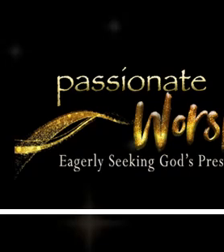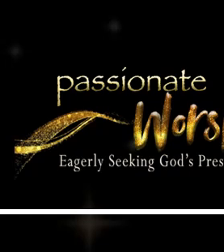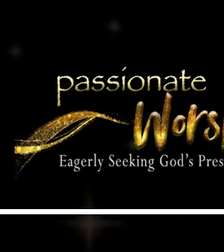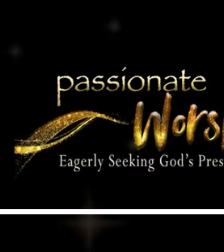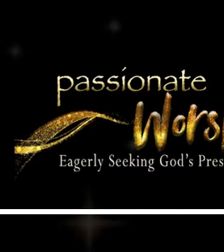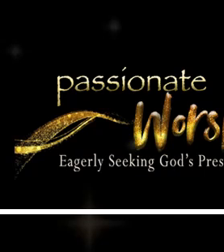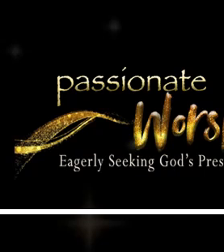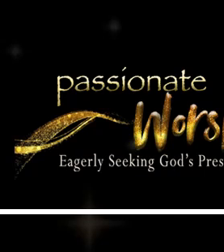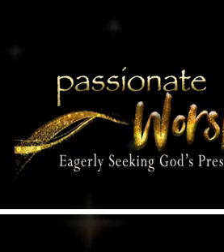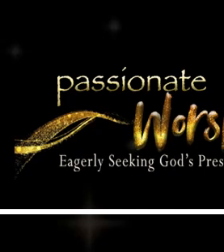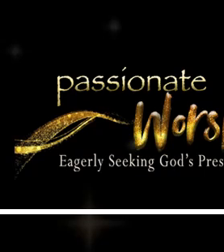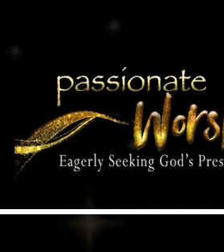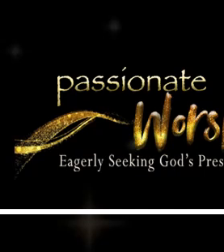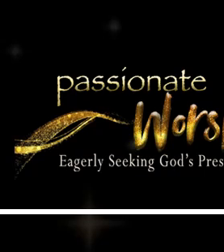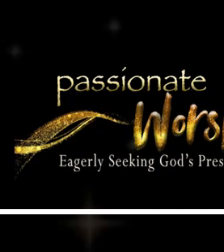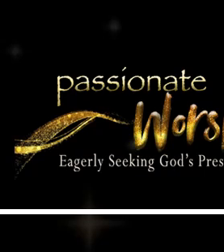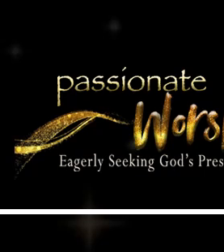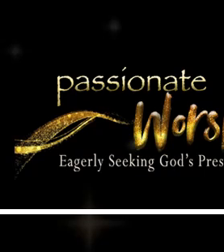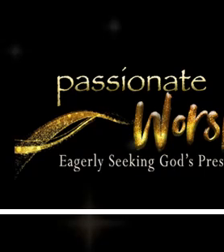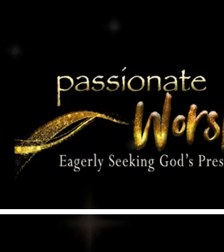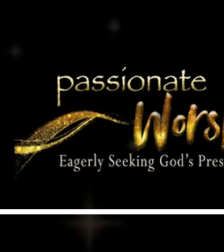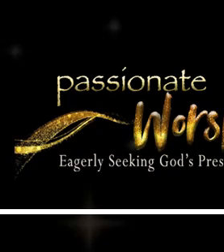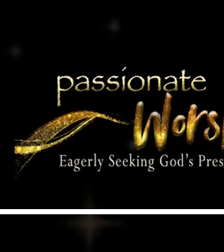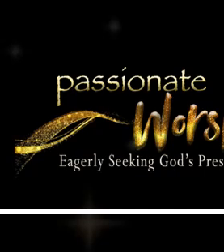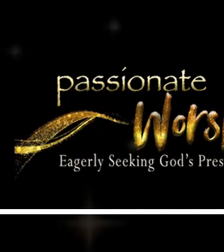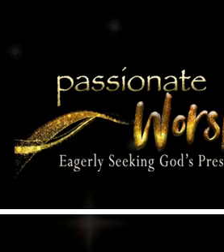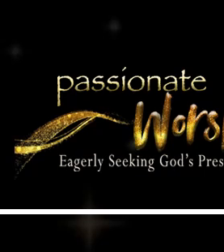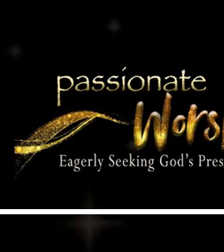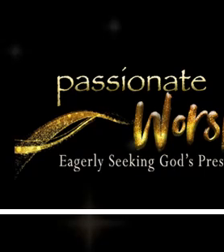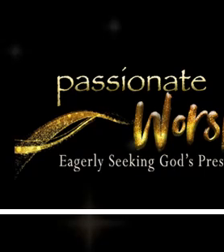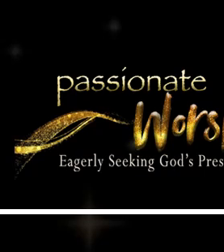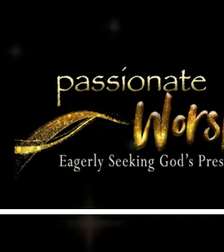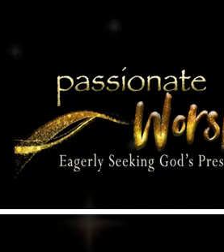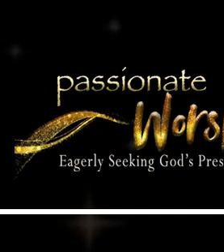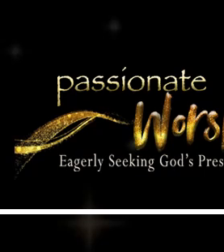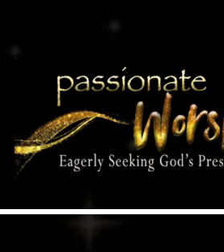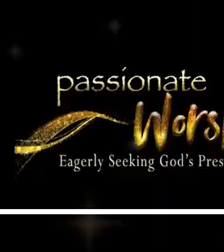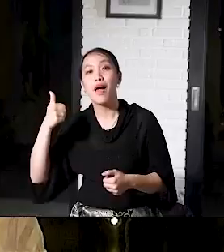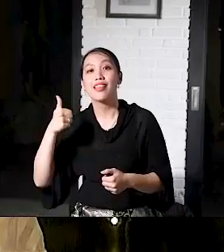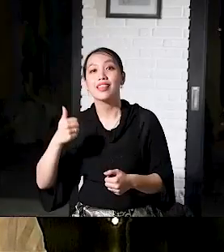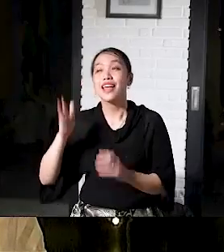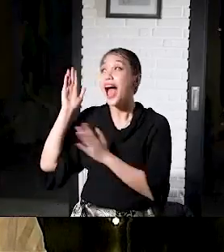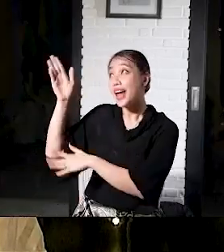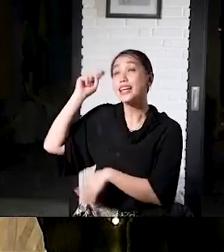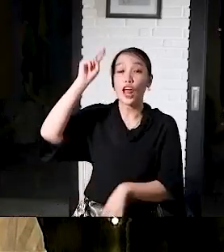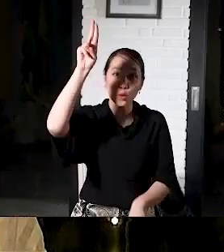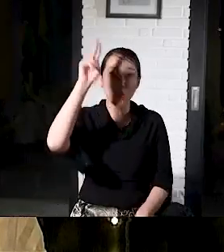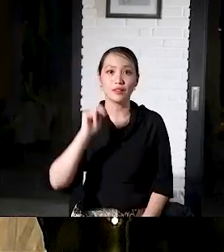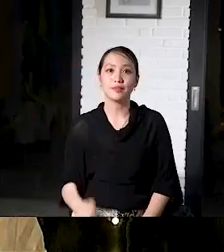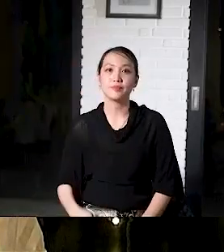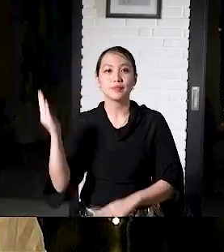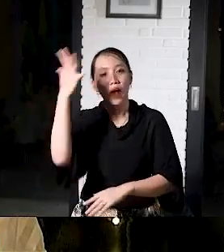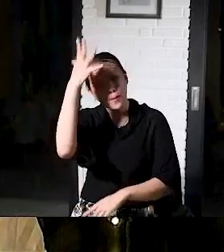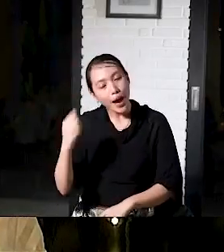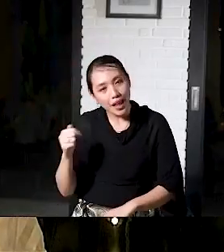kita menikmati hadirat Tuhan. Bukan hanya itu, I will praise you with songs of joy. Biarlah malam hari ini adalah malam di